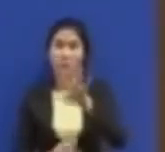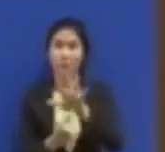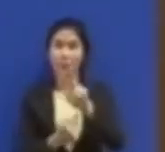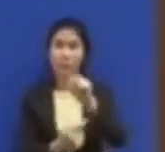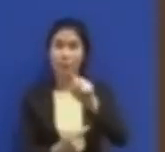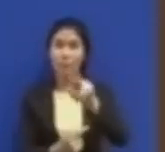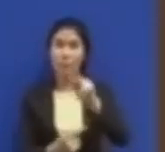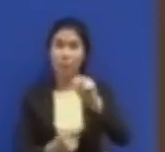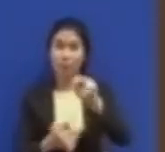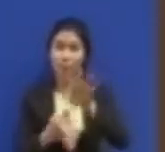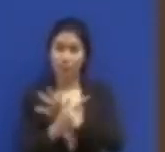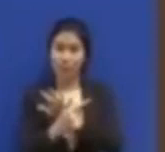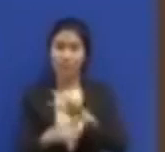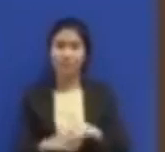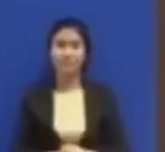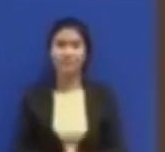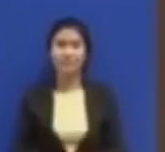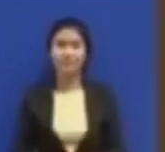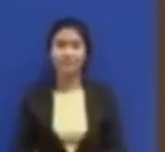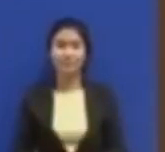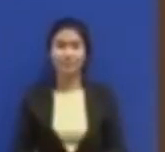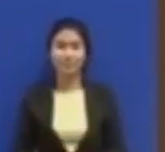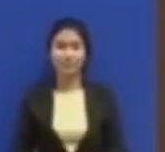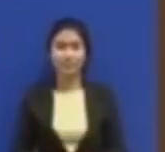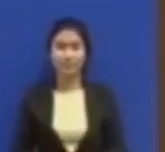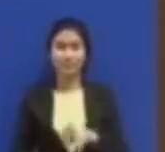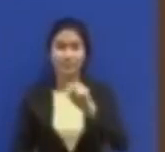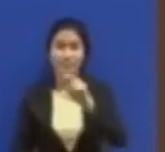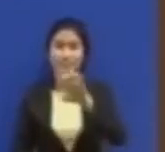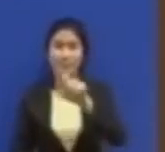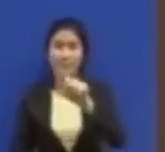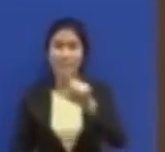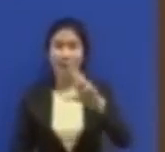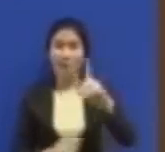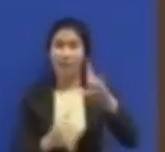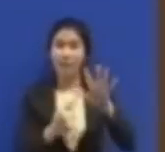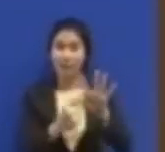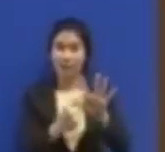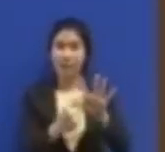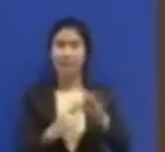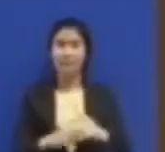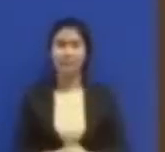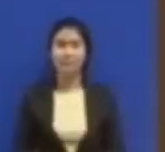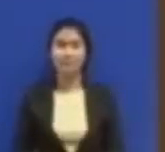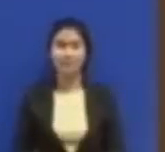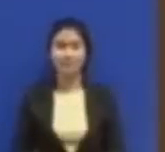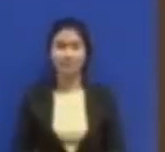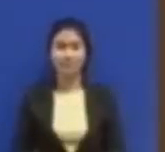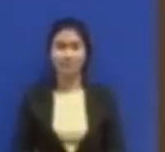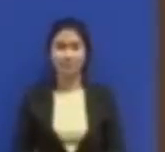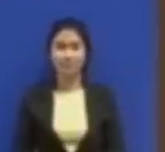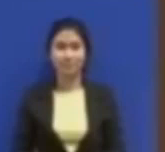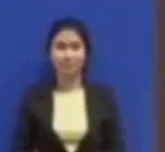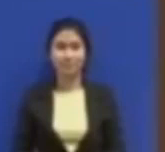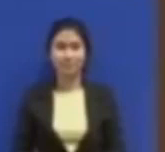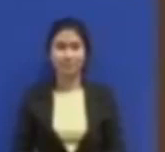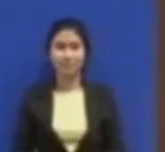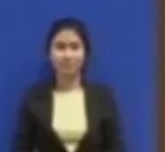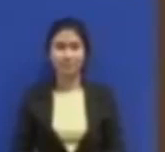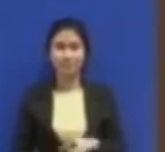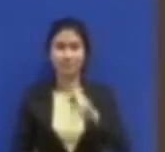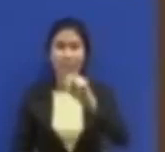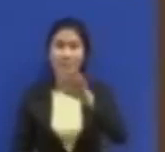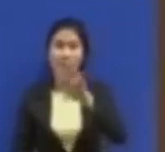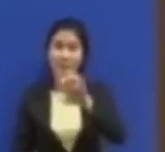น88นางนิสดาเวชชยานนท์89นายนิอาแ